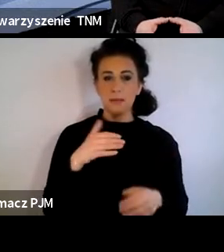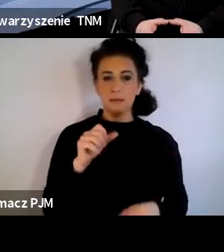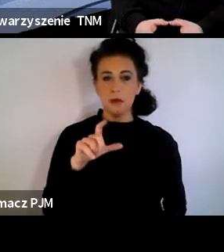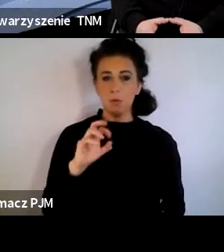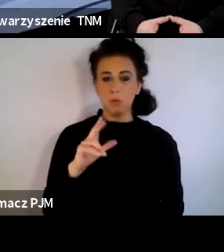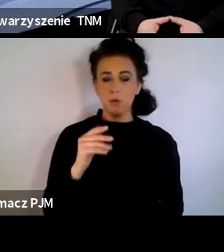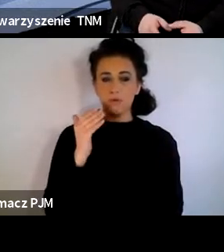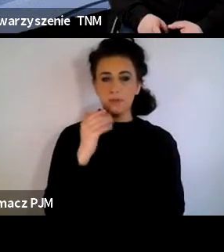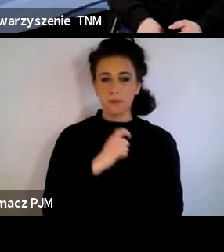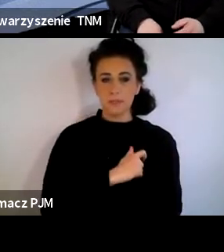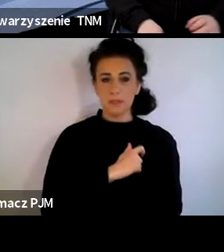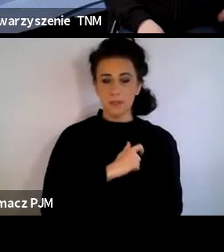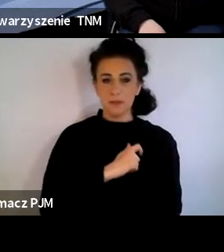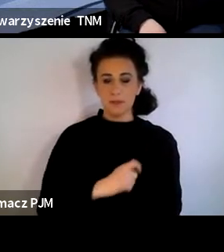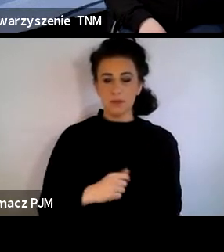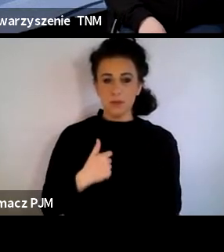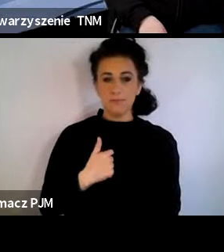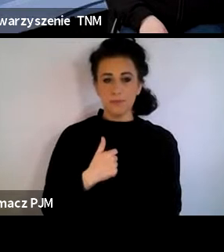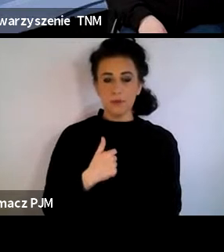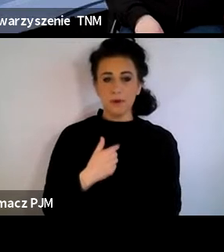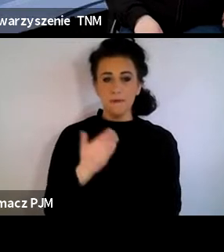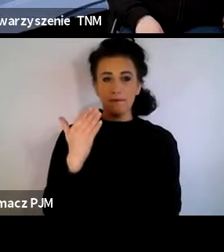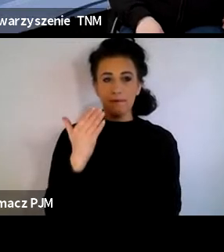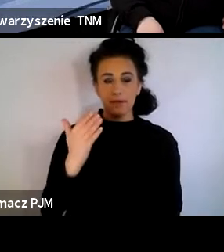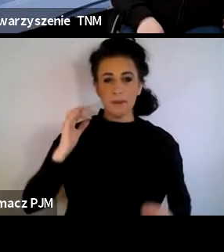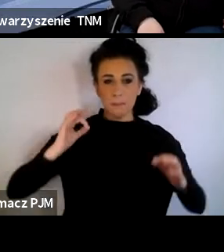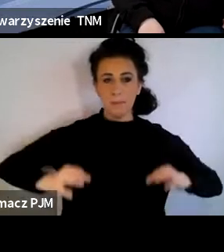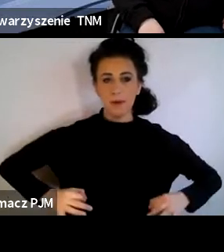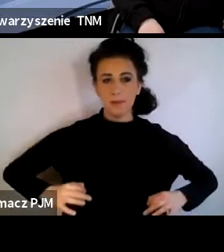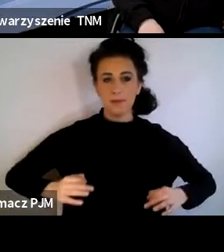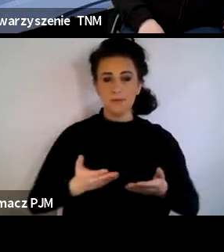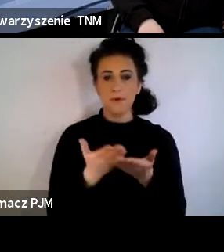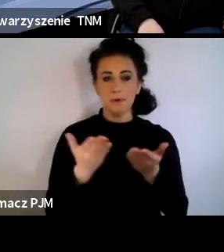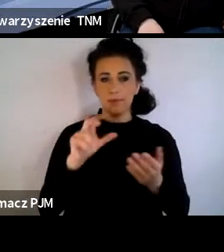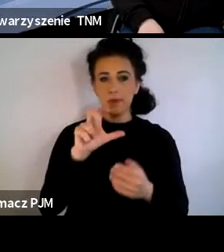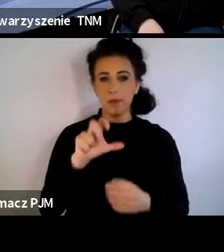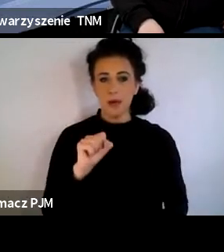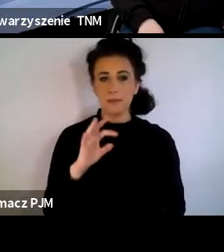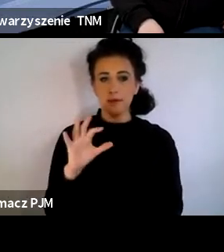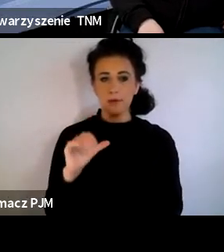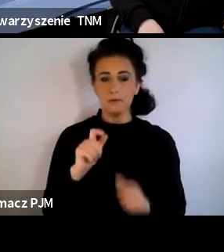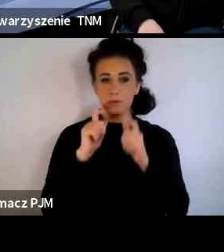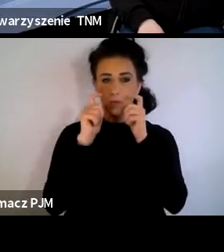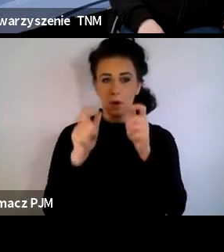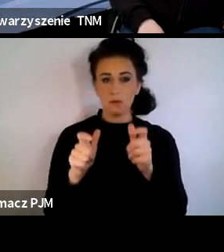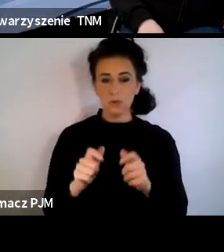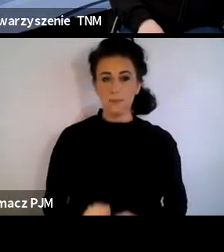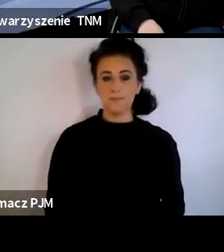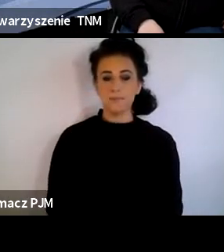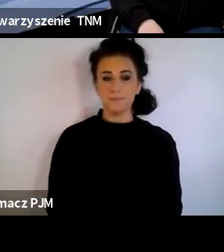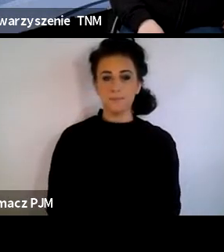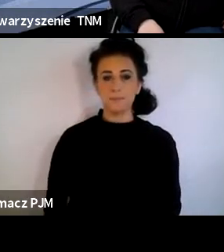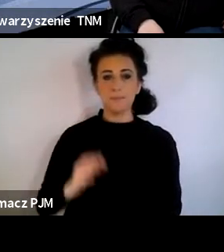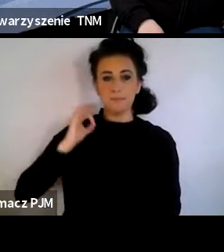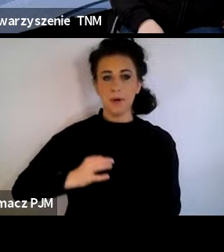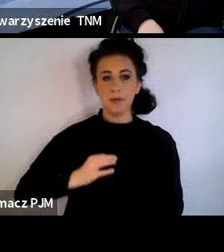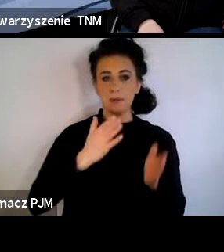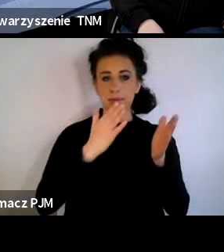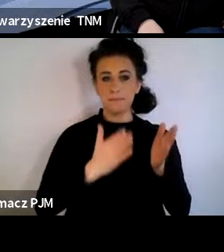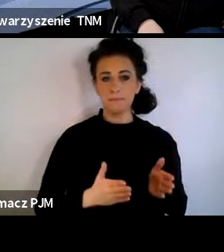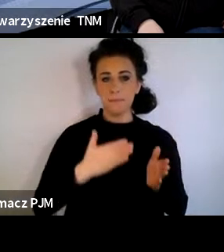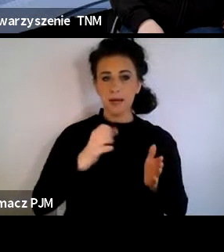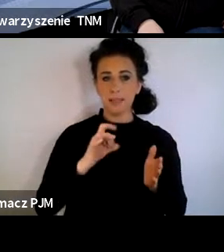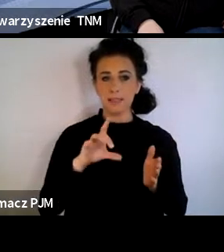serdecznie. Ja tutaj witam państwa, którzy się na czacie zgłaszają. Pani Magdalena, dzień dobry, nie